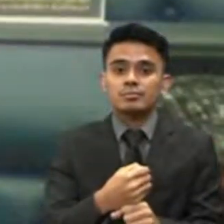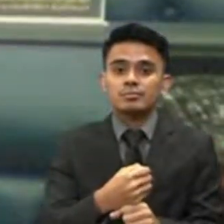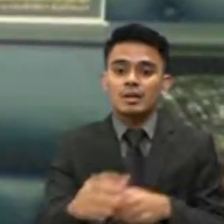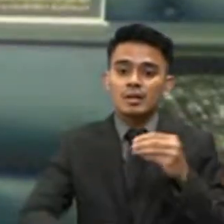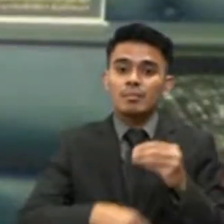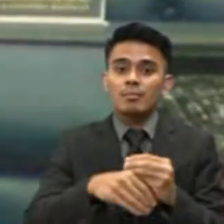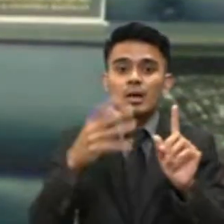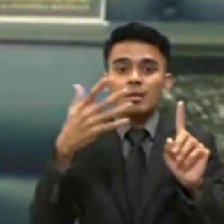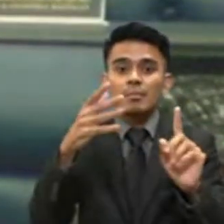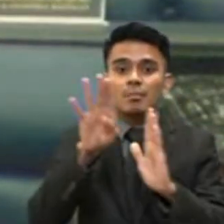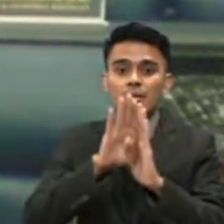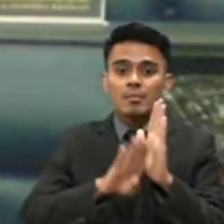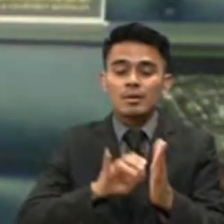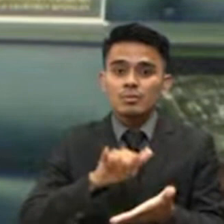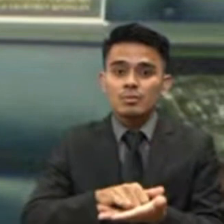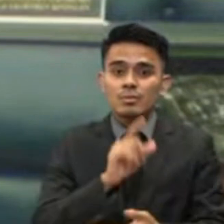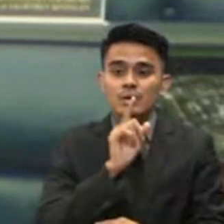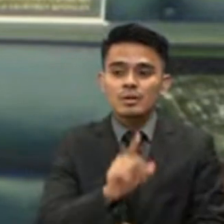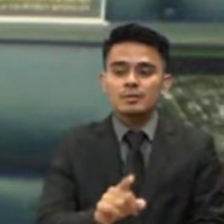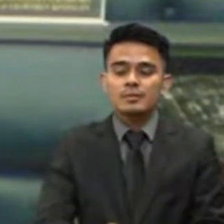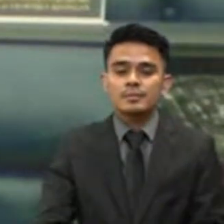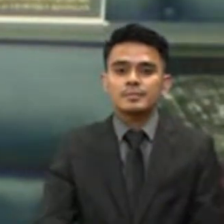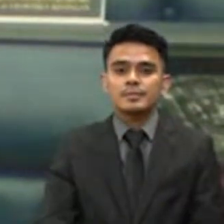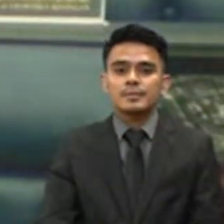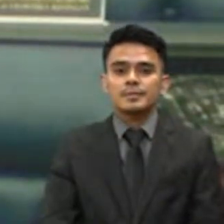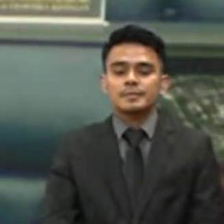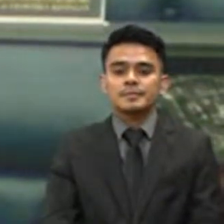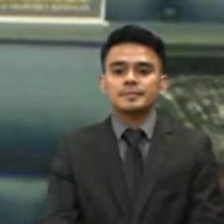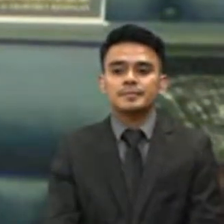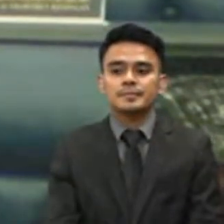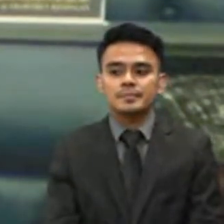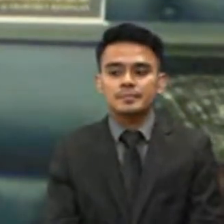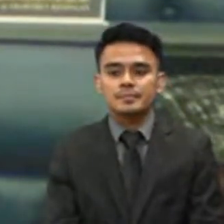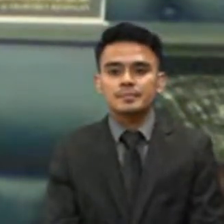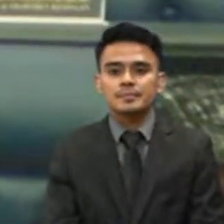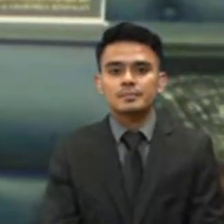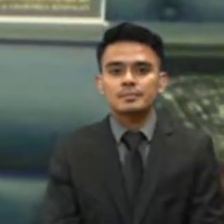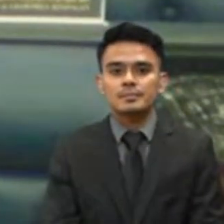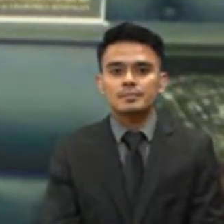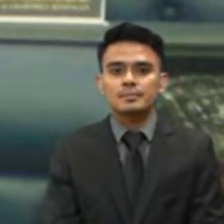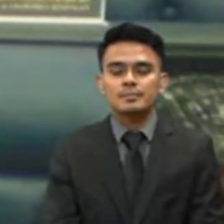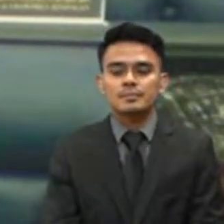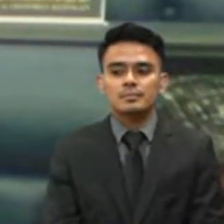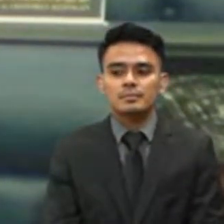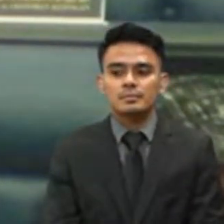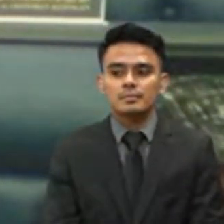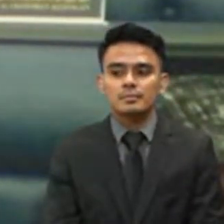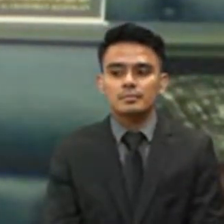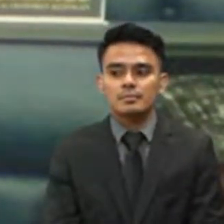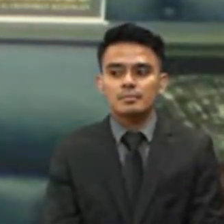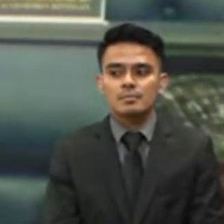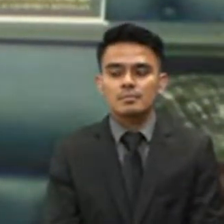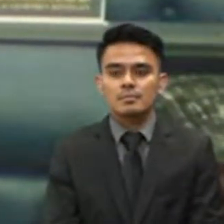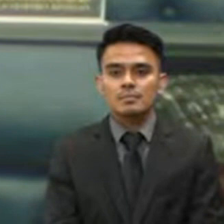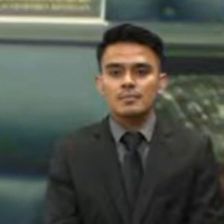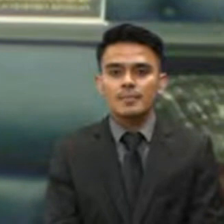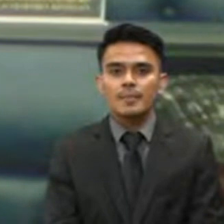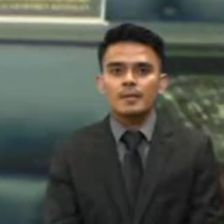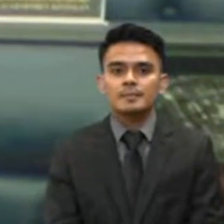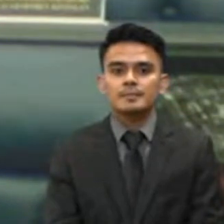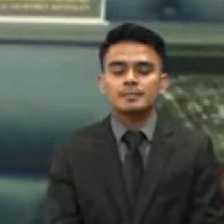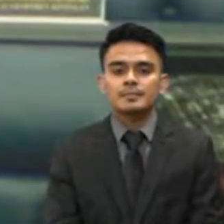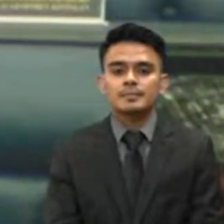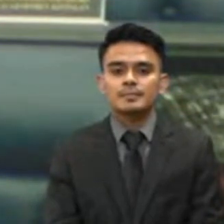Bukankah itu satu satu amalnya begitu besar yang merupakan satu withdraw untuk sistem